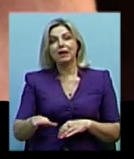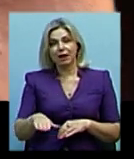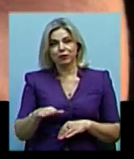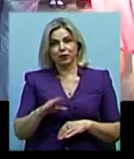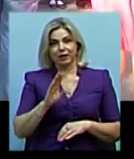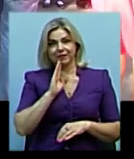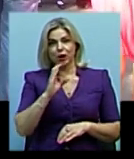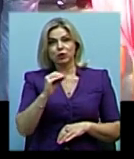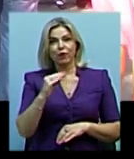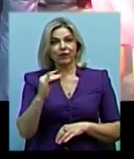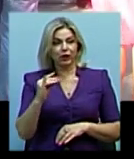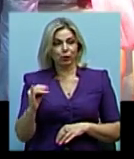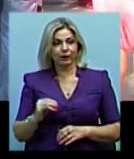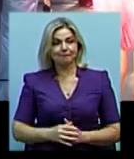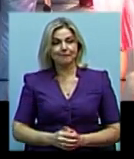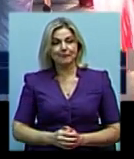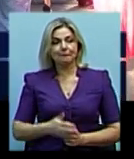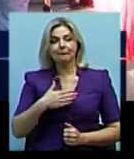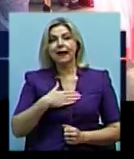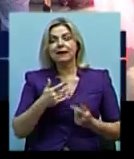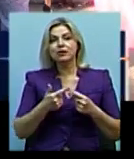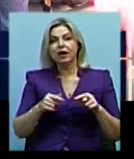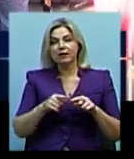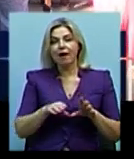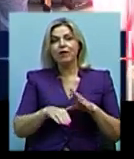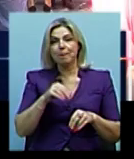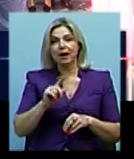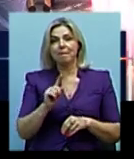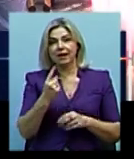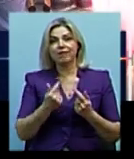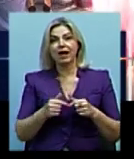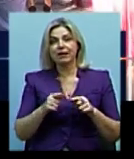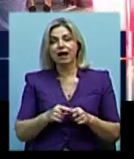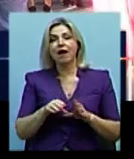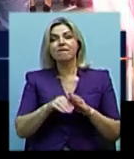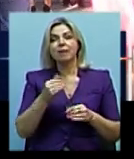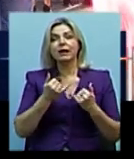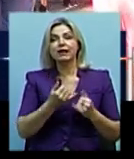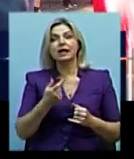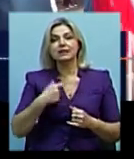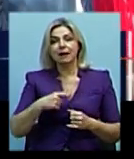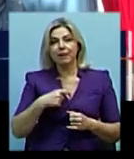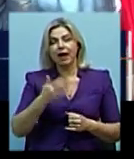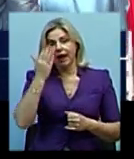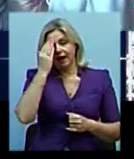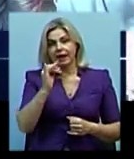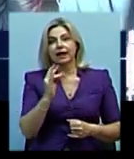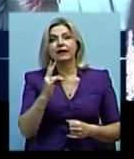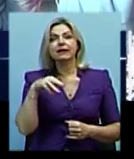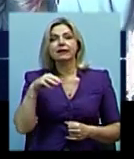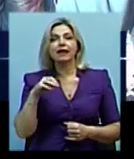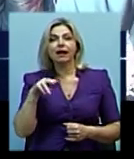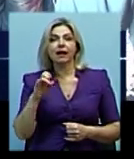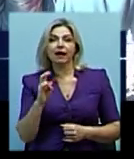Кухарську. Наш клас обрав для себе перший клас обрав для себе «Інтелект України» програму. Так?